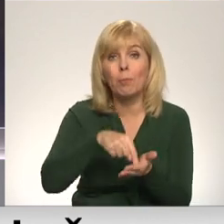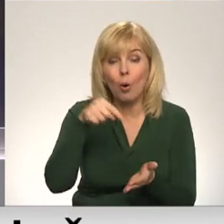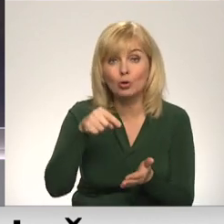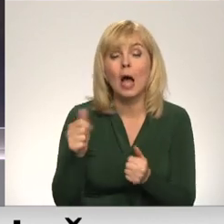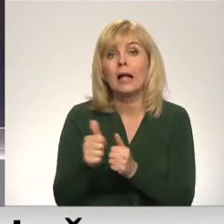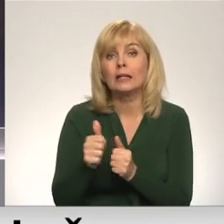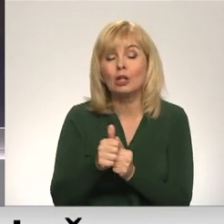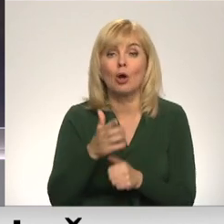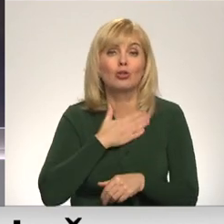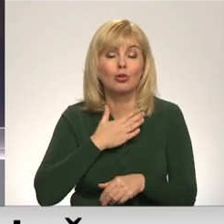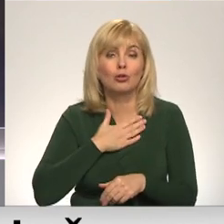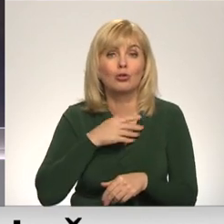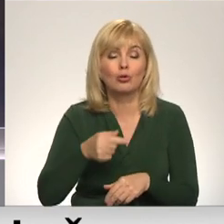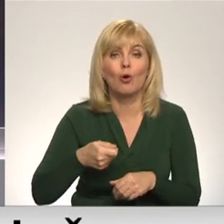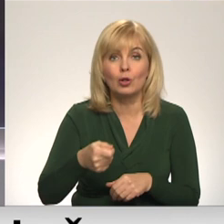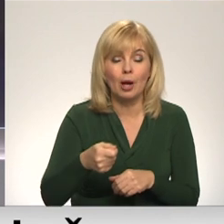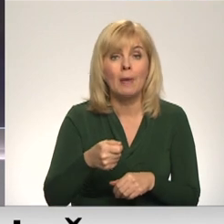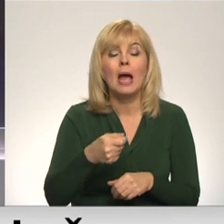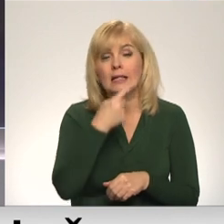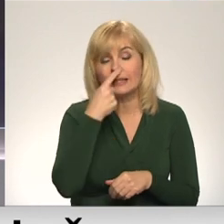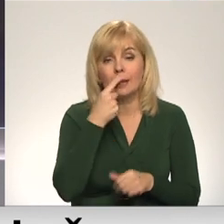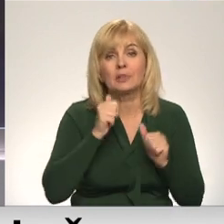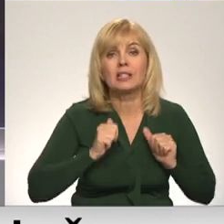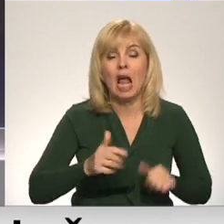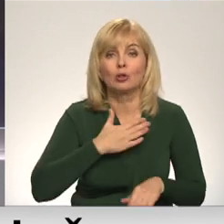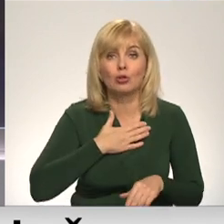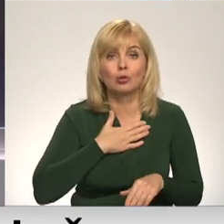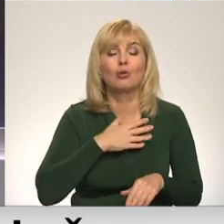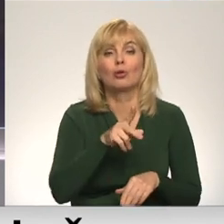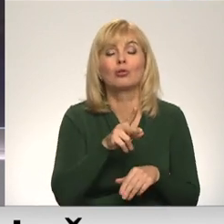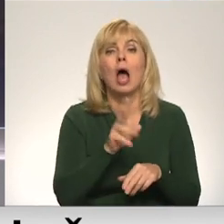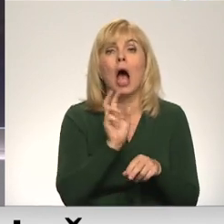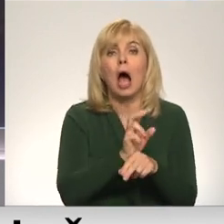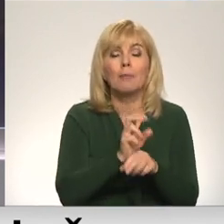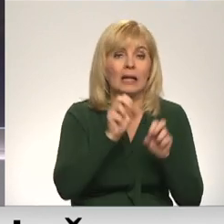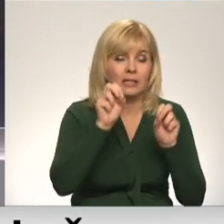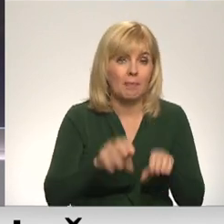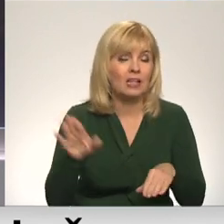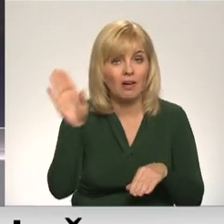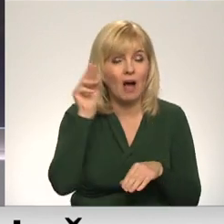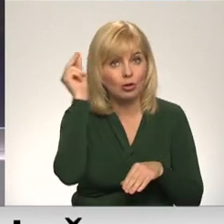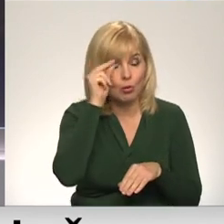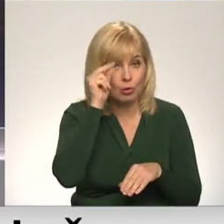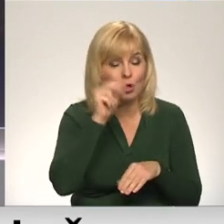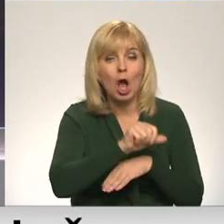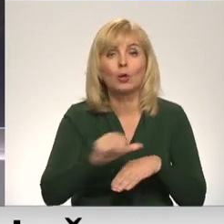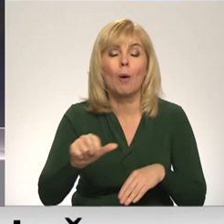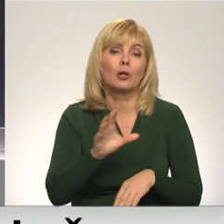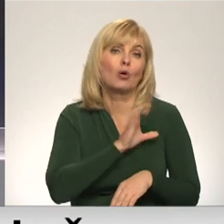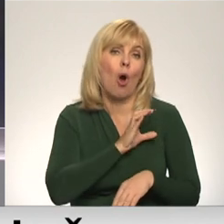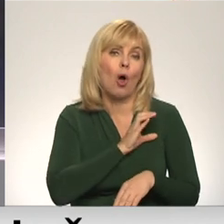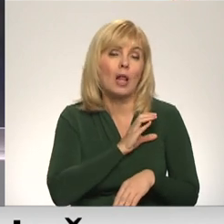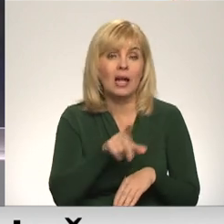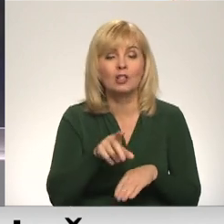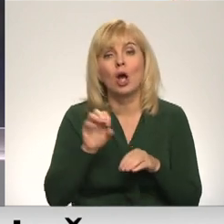Līdzās kinologiem ir aptuveni 100 dienesta suņi. Viņi izgājuši speciālu apmācību kursu valsts robežsardzes koledžas kinoloģijas centrā